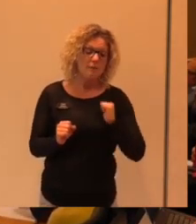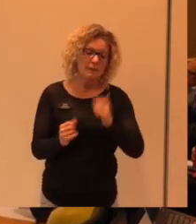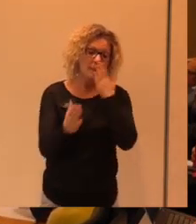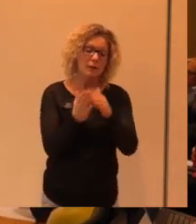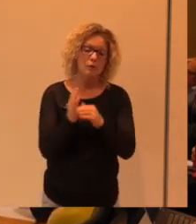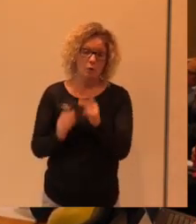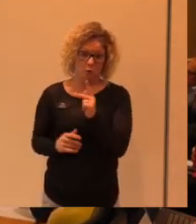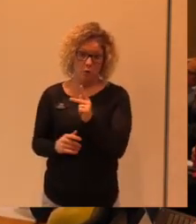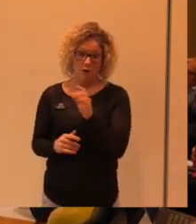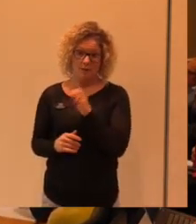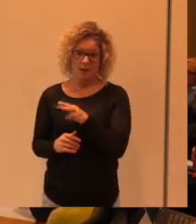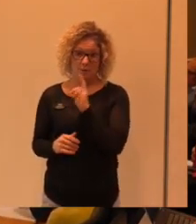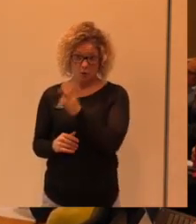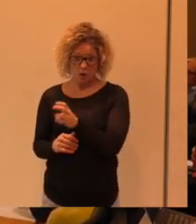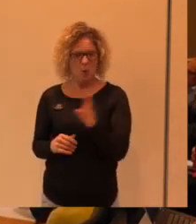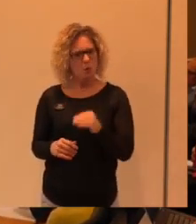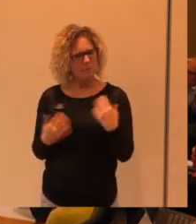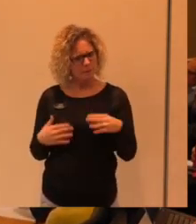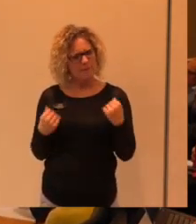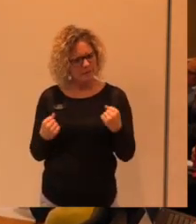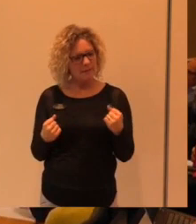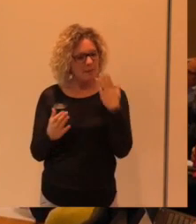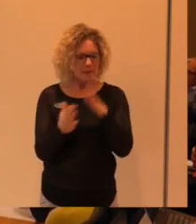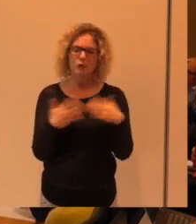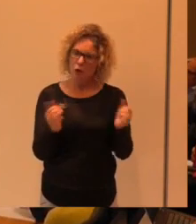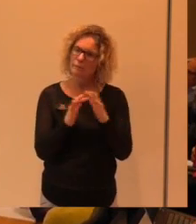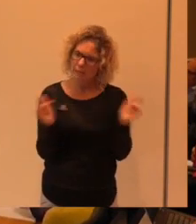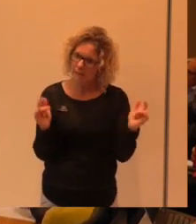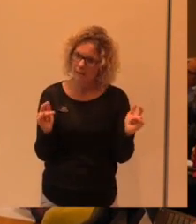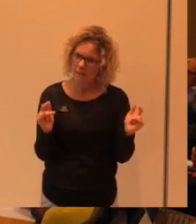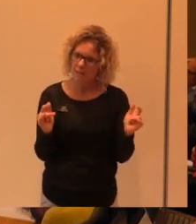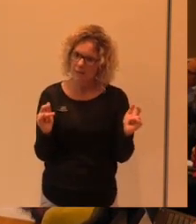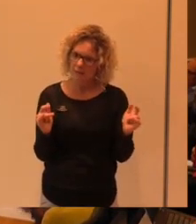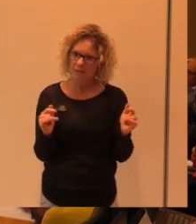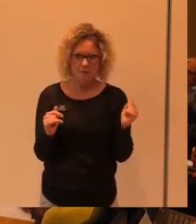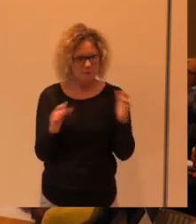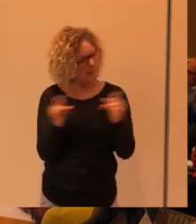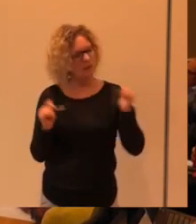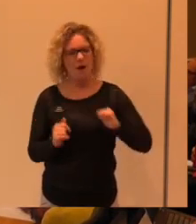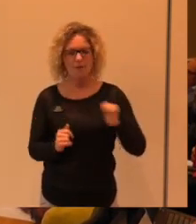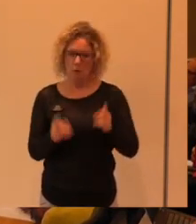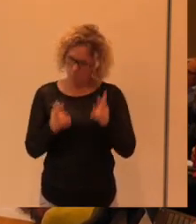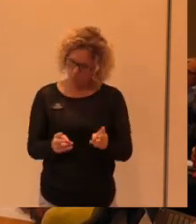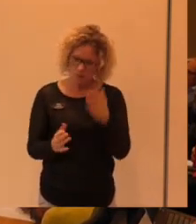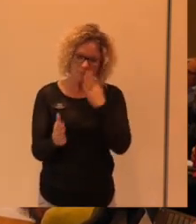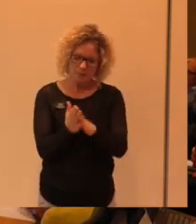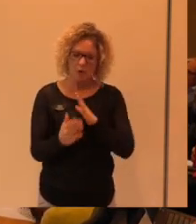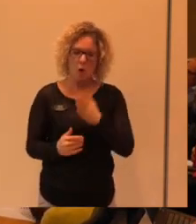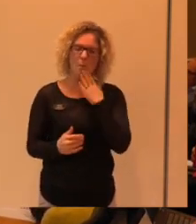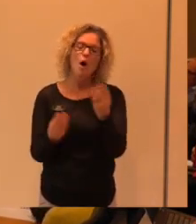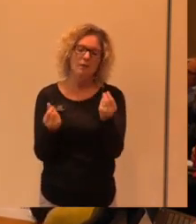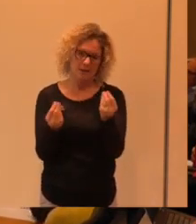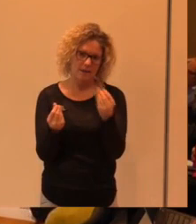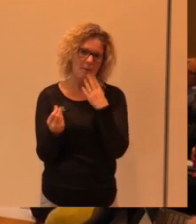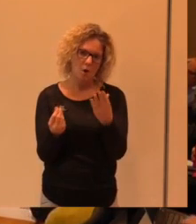från KSOMSÖK. Och då är det just väldigt viktigt att de är fria att använda och att de har en bra